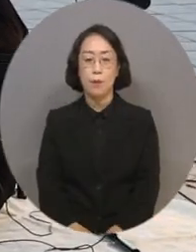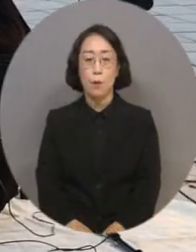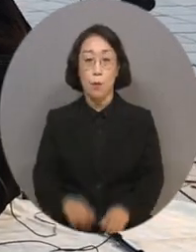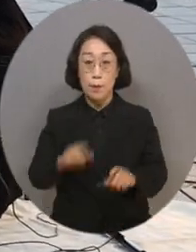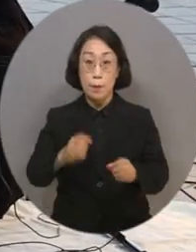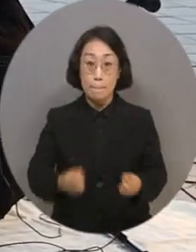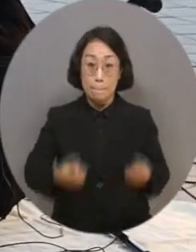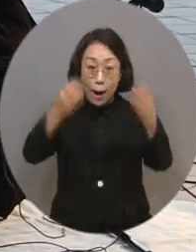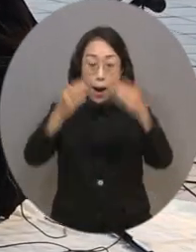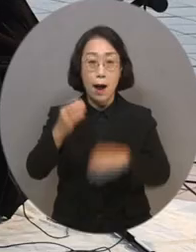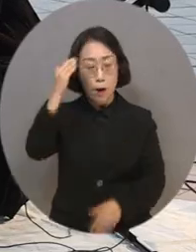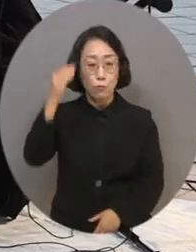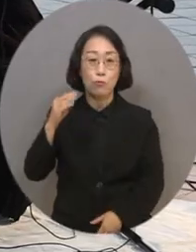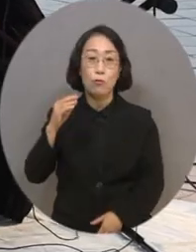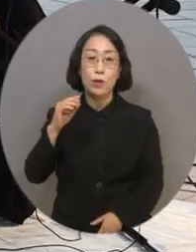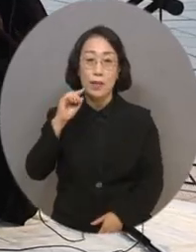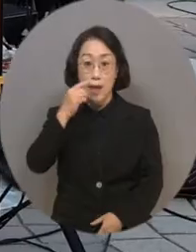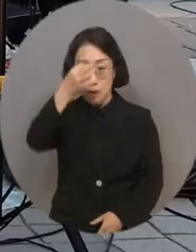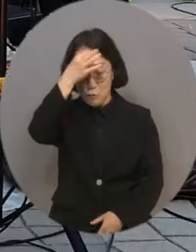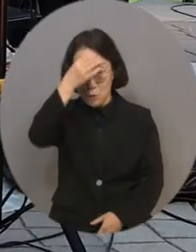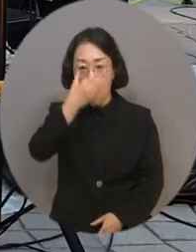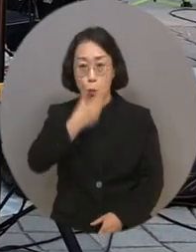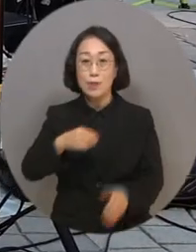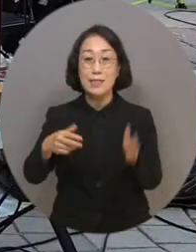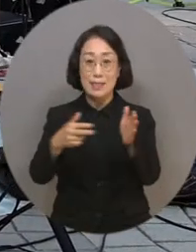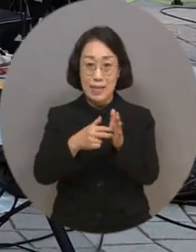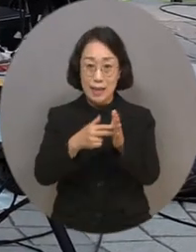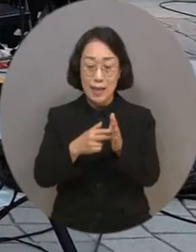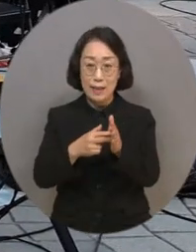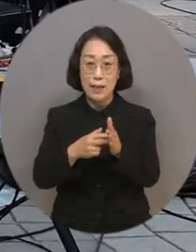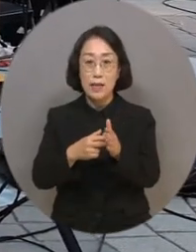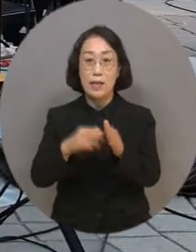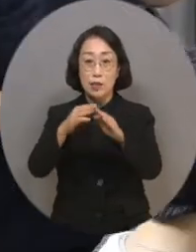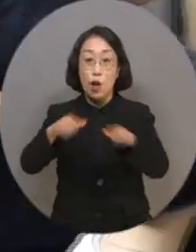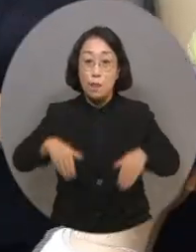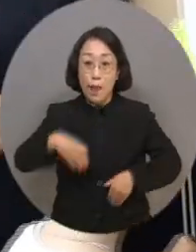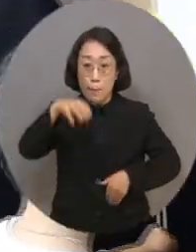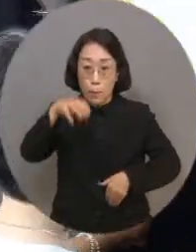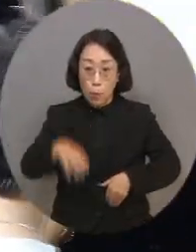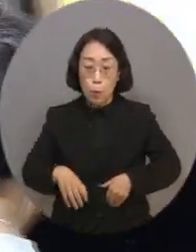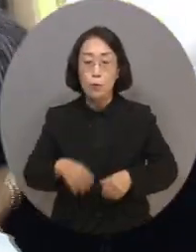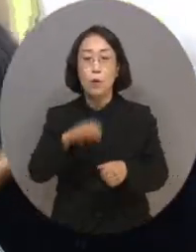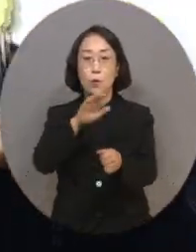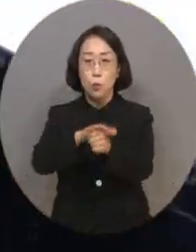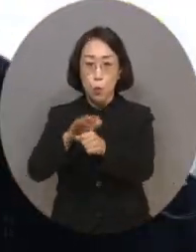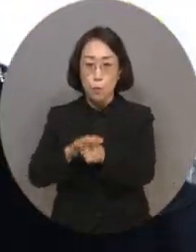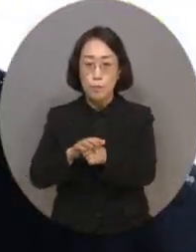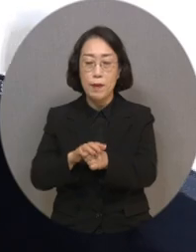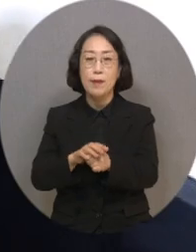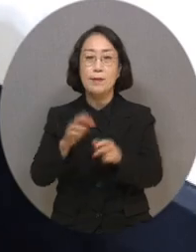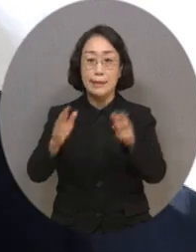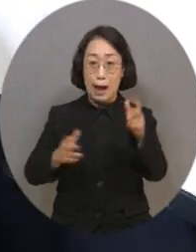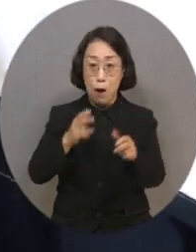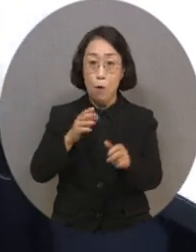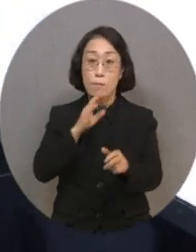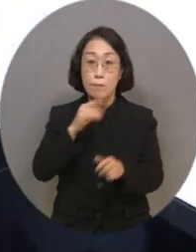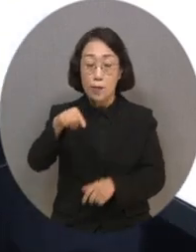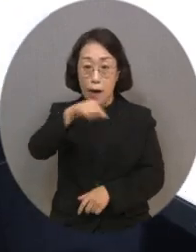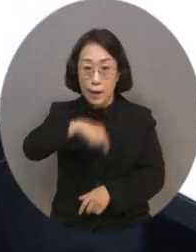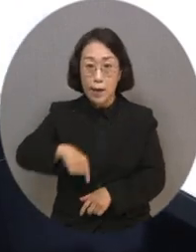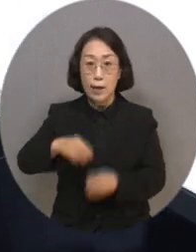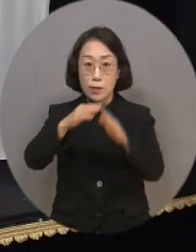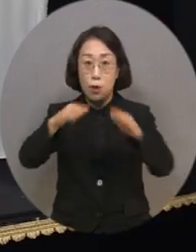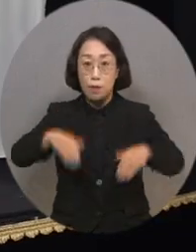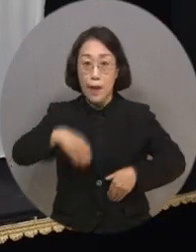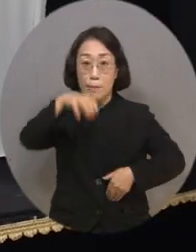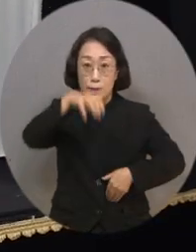행사는 한국예술인복지재단과 전남문화재단이 진행하는 전남예술인 파견지원 사업의 일환으로 전남 지역